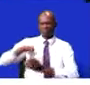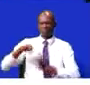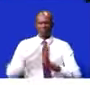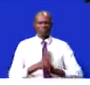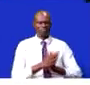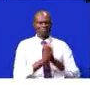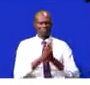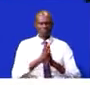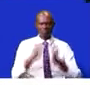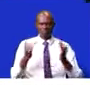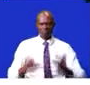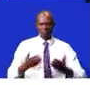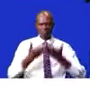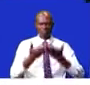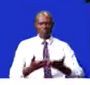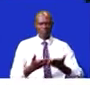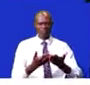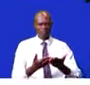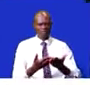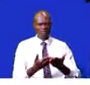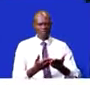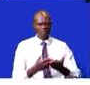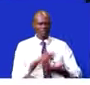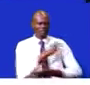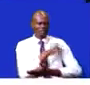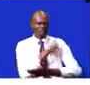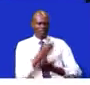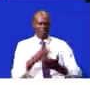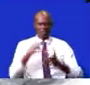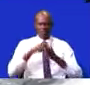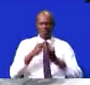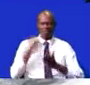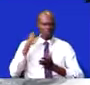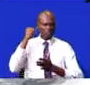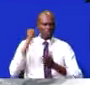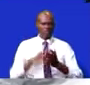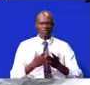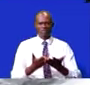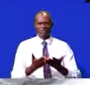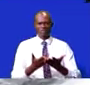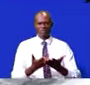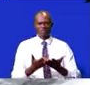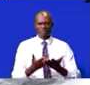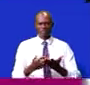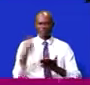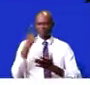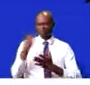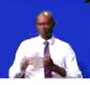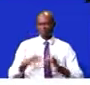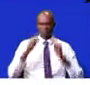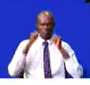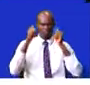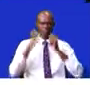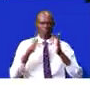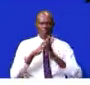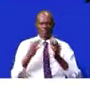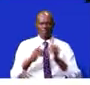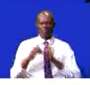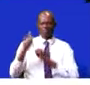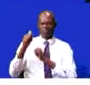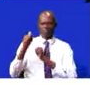E weche mamoko en ni jochiw thieth matiyo e od thieth mano ma Nakuru ne obago ng'anyo ka gisundo apisaza mago mag arita